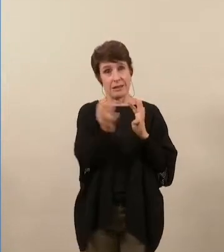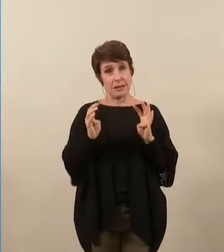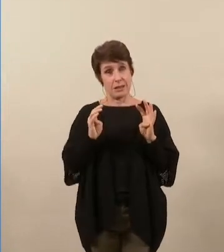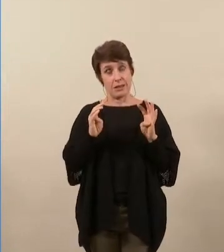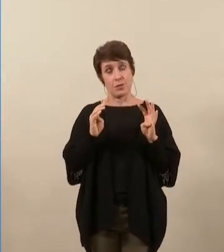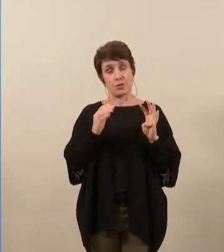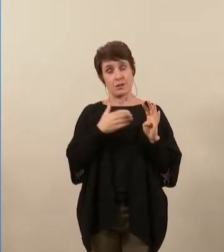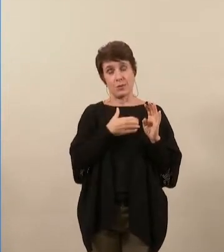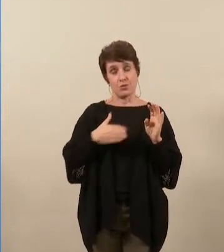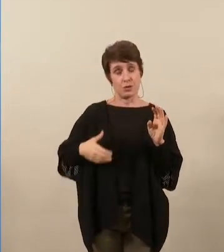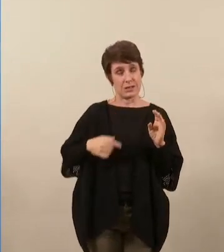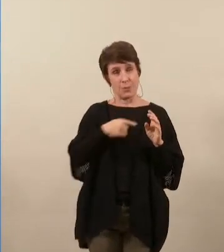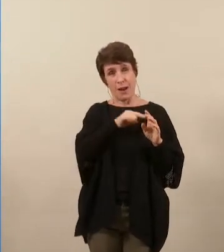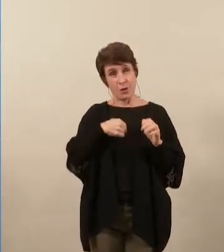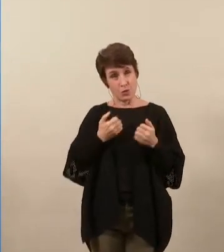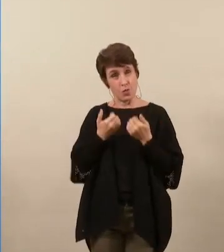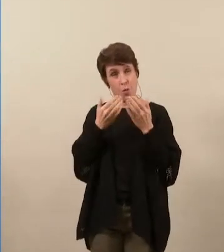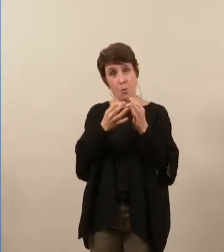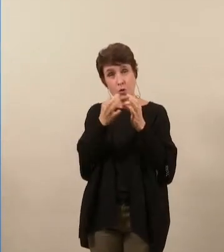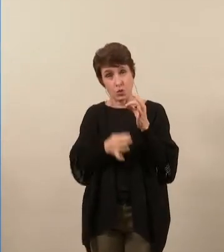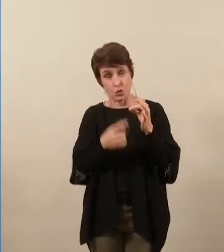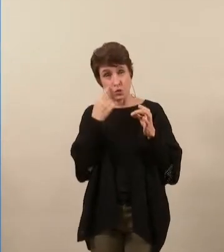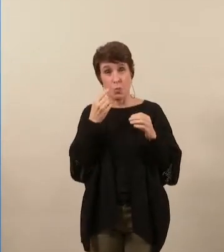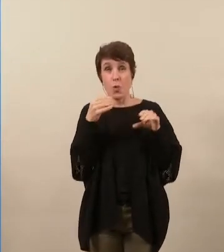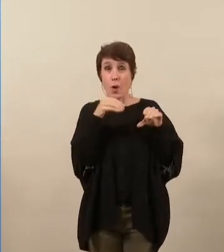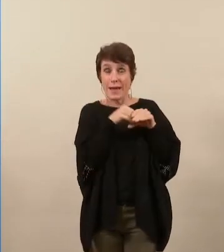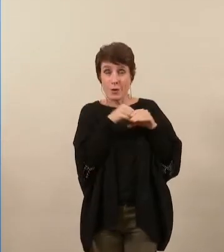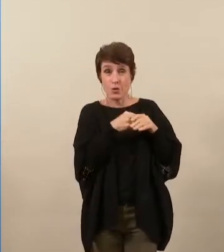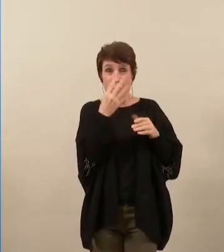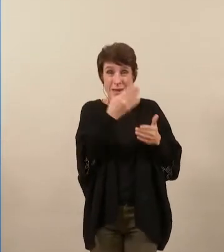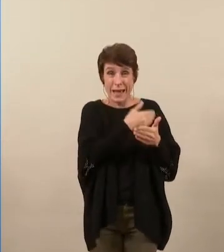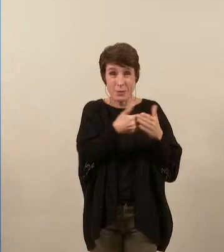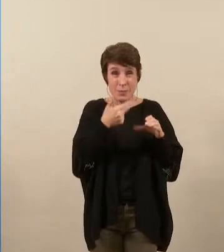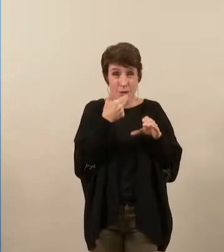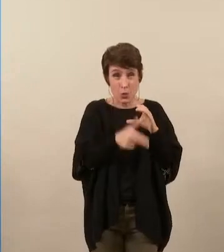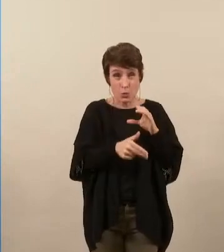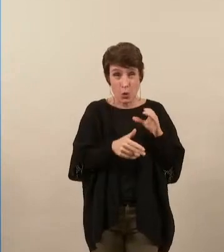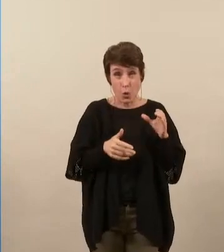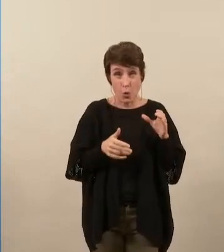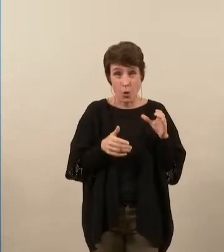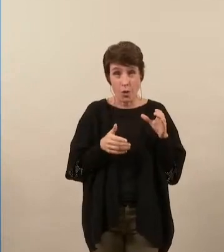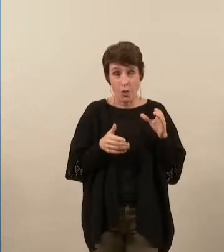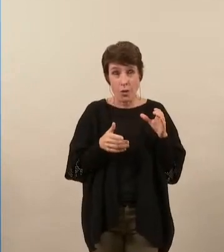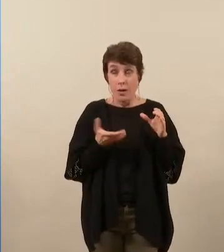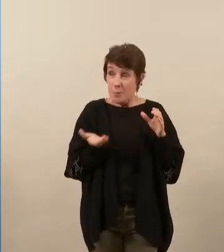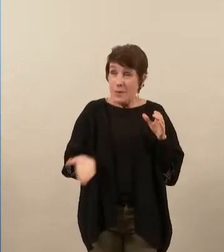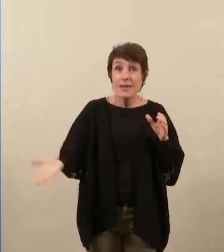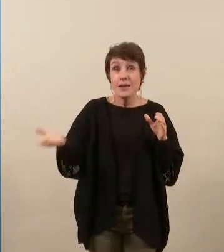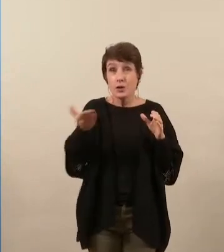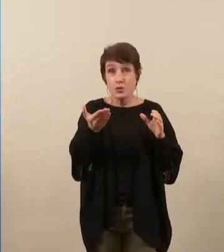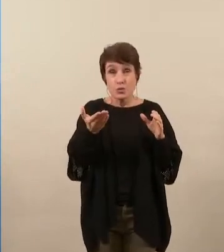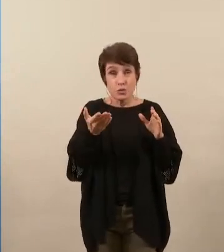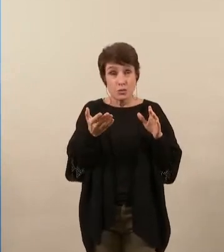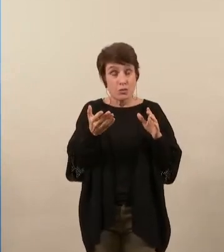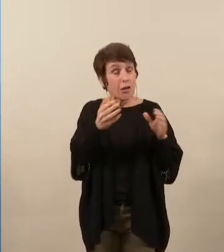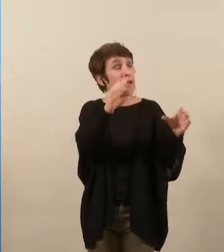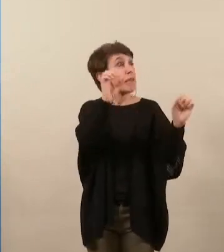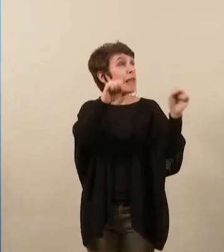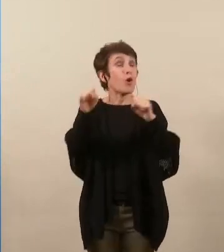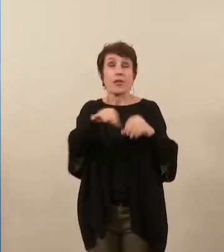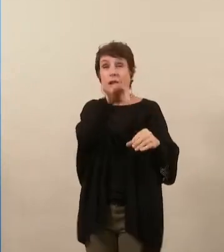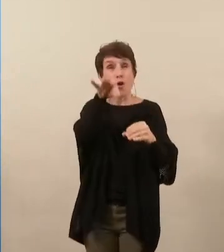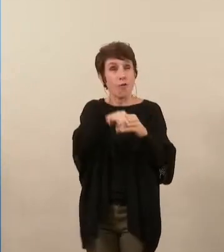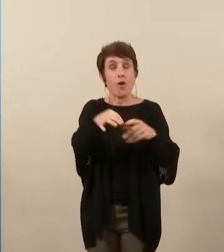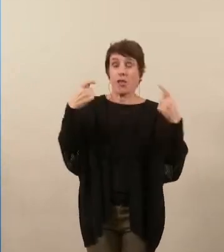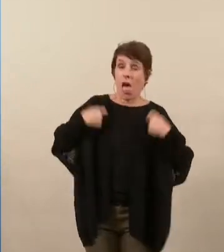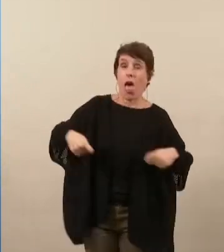plus de 4 millions d'économies, ici et là, pendant que tous vous avalisiez cette poursuite folle de la dépense dans